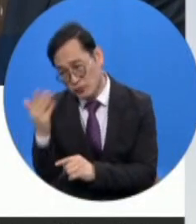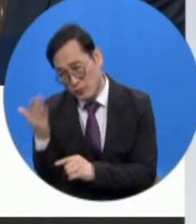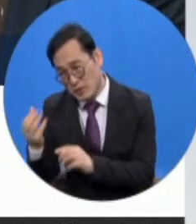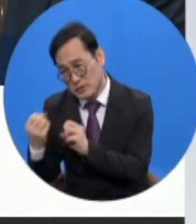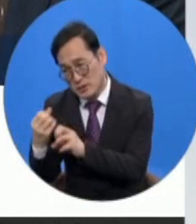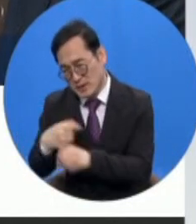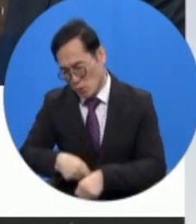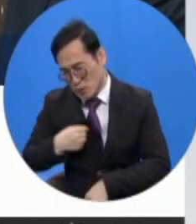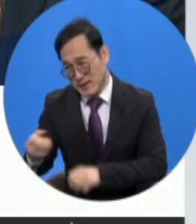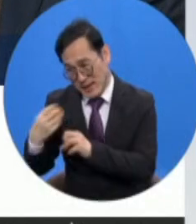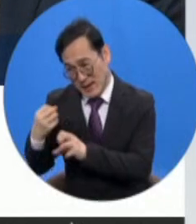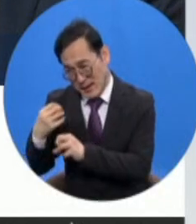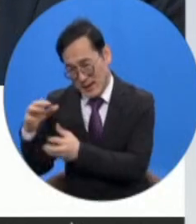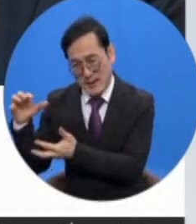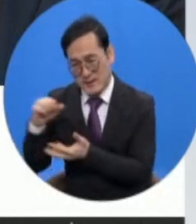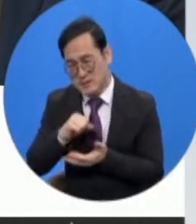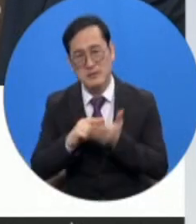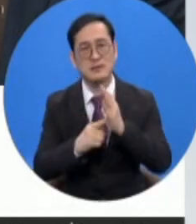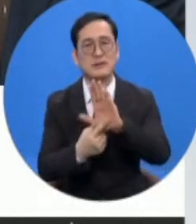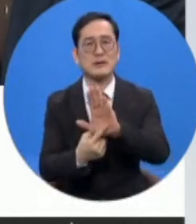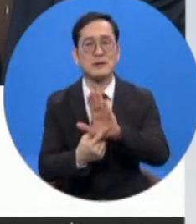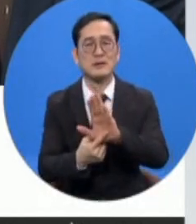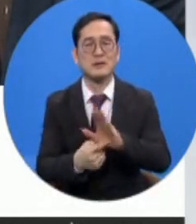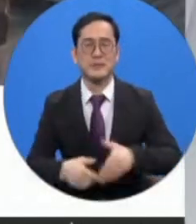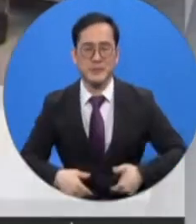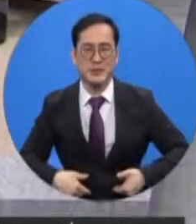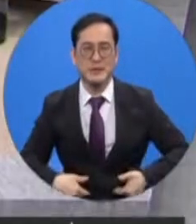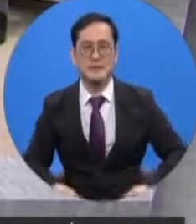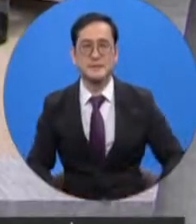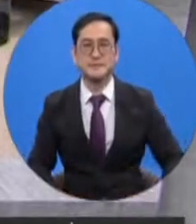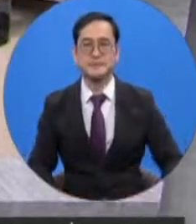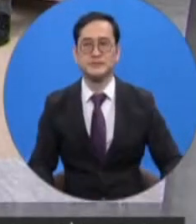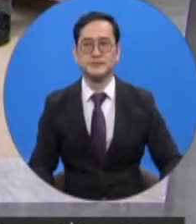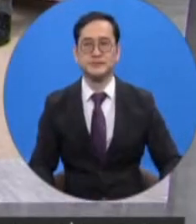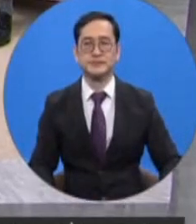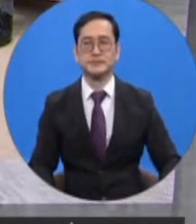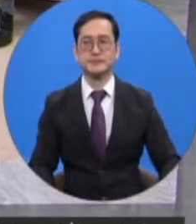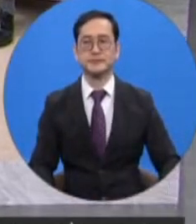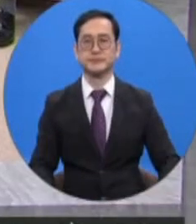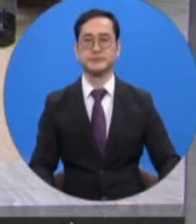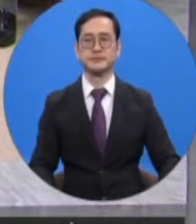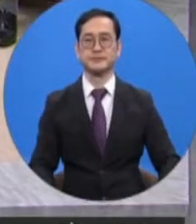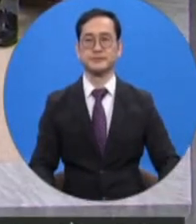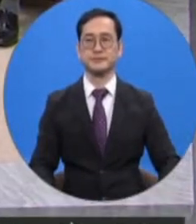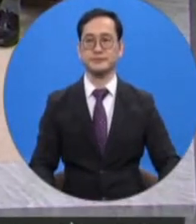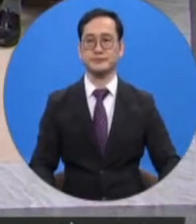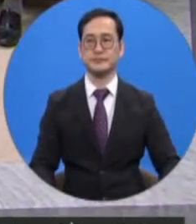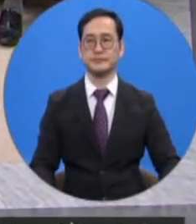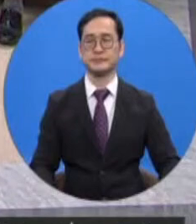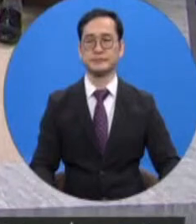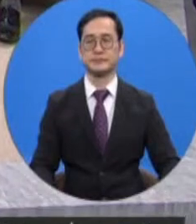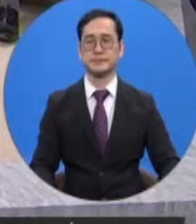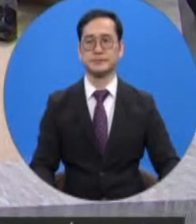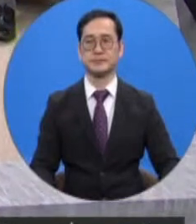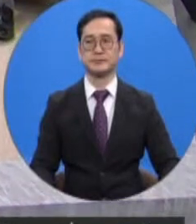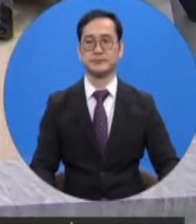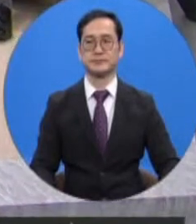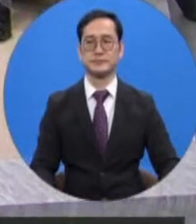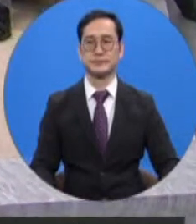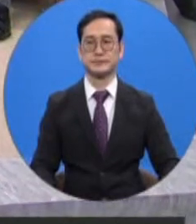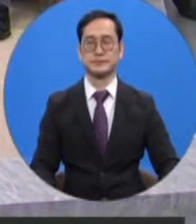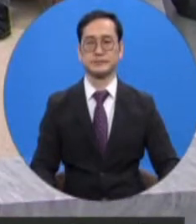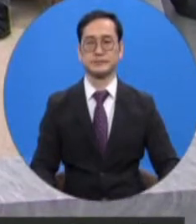게 아닌가 싶습니다. 예, 자, 김용주 의원님, 네. 지금 요 수상 허위 의혹과 관련해서는 기억이 안 난다라는